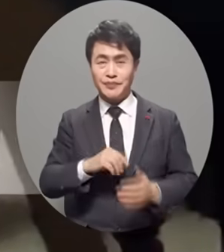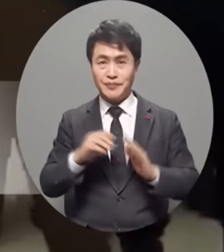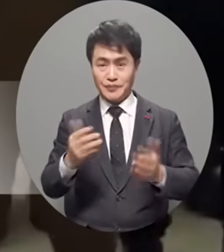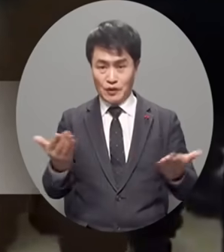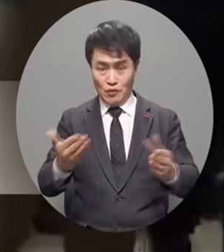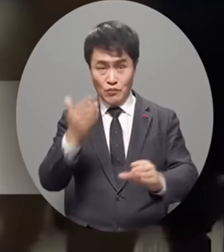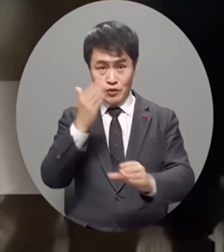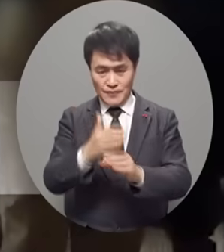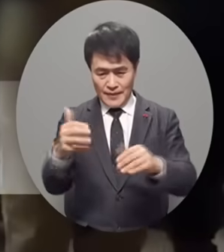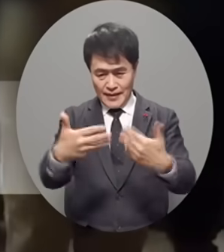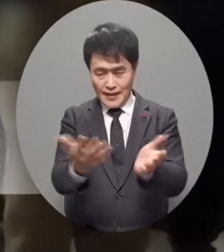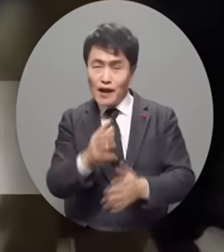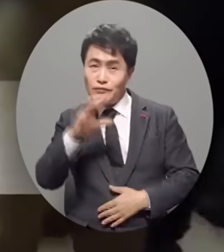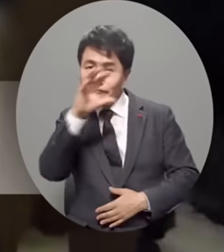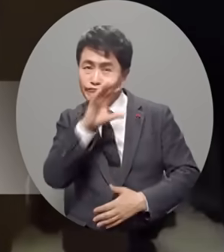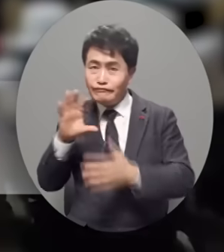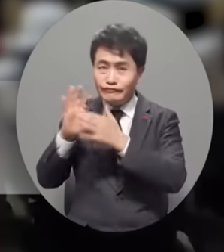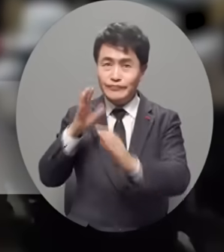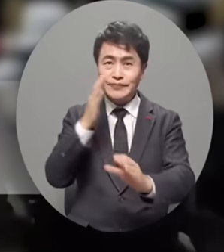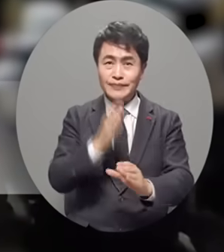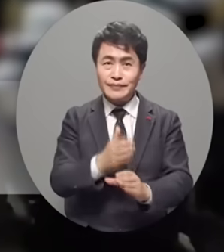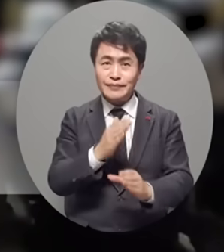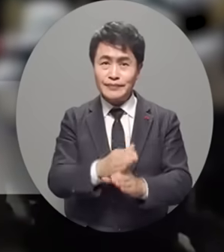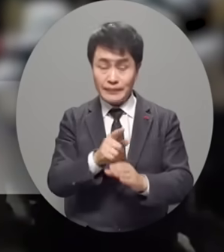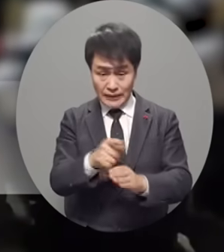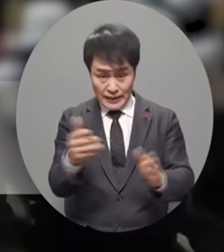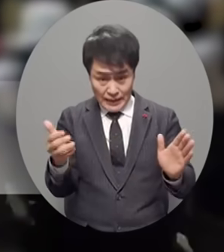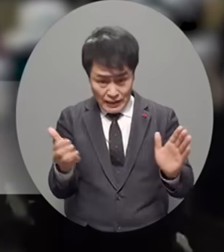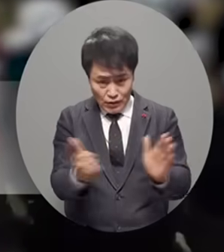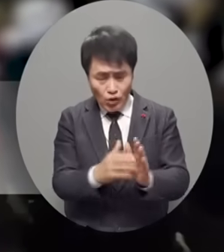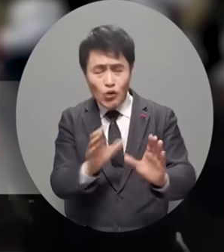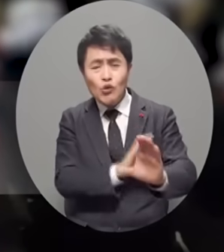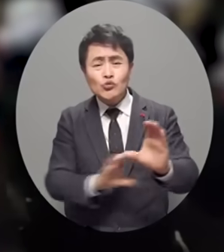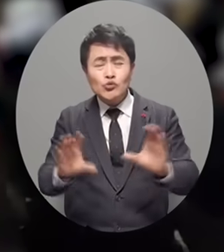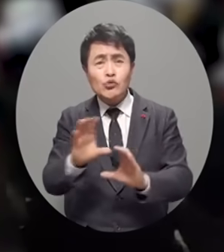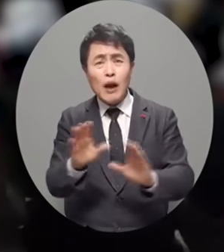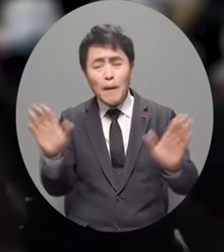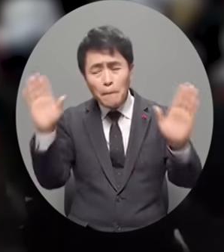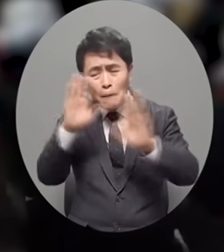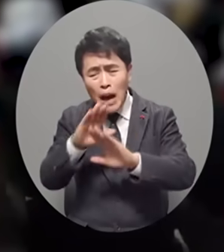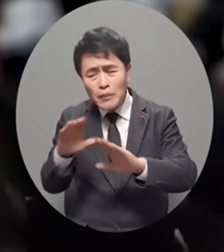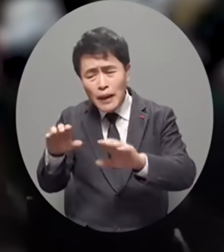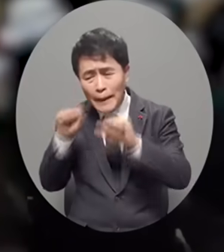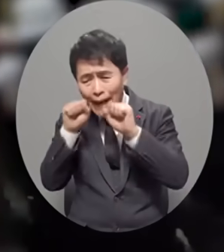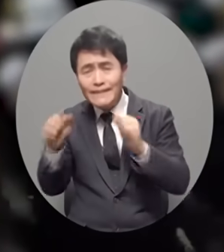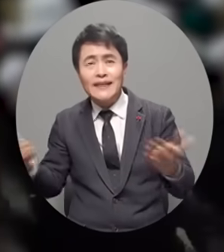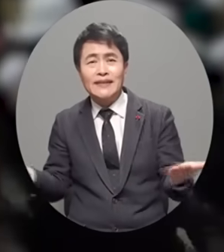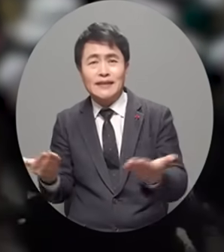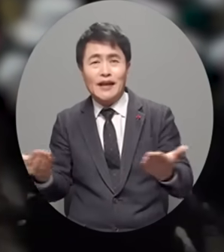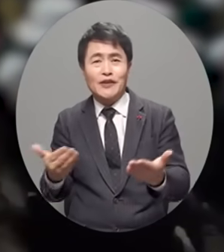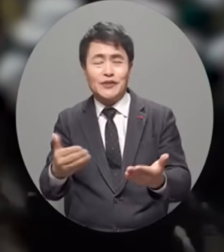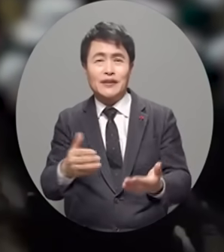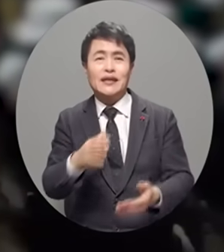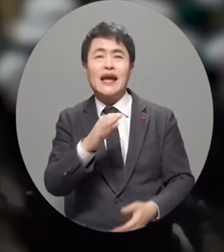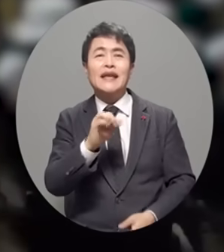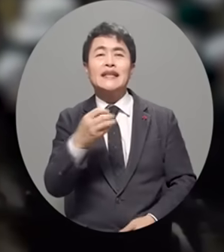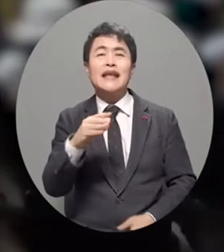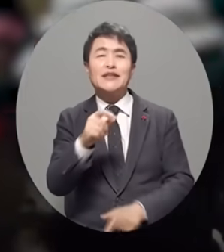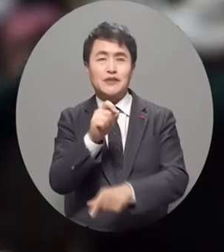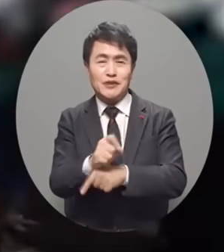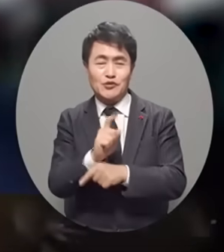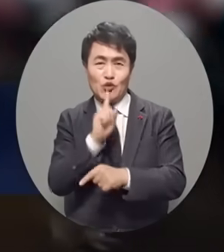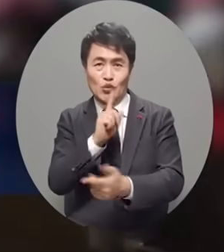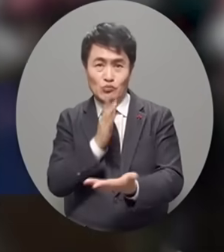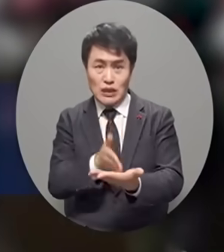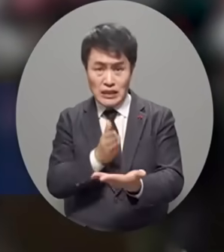시간에 단체 연습이 진행됐기 때문에 일을 끝마치려면 추가로 야근까지 해야 했다는 게 이랜드 직원들의 주장입니다.